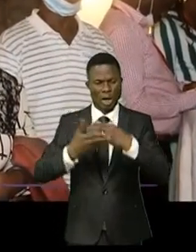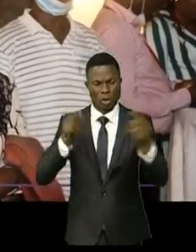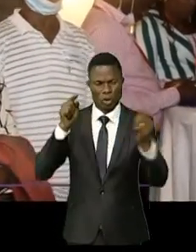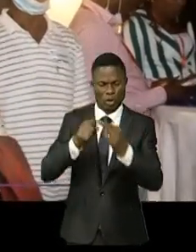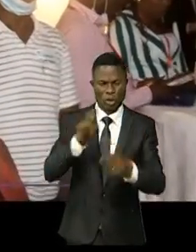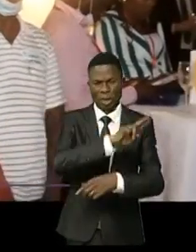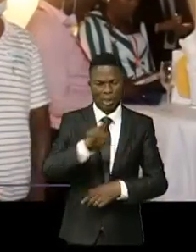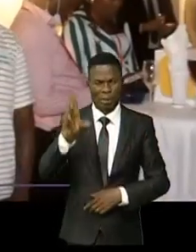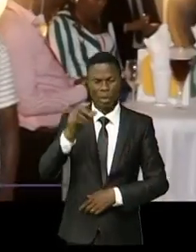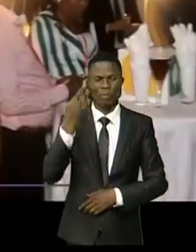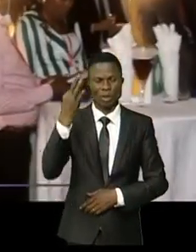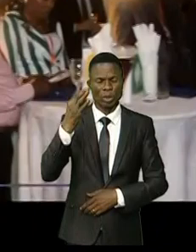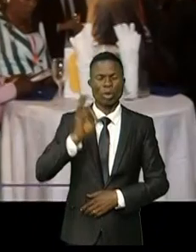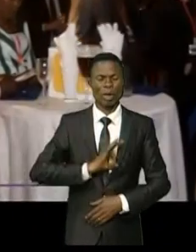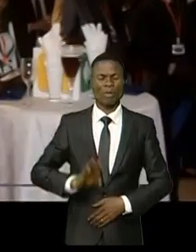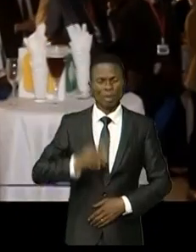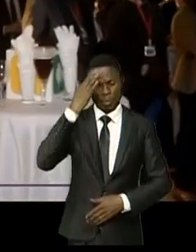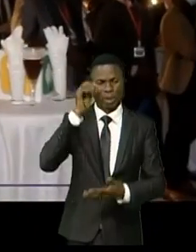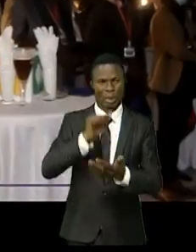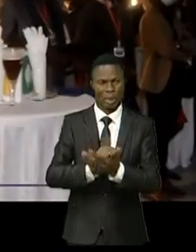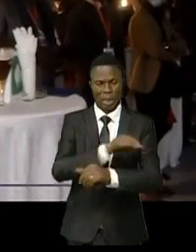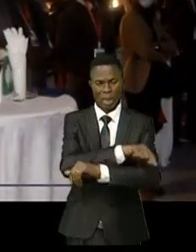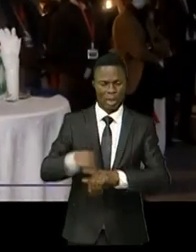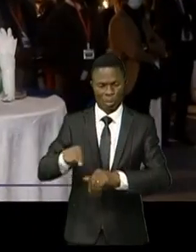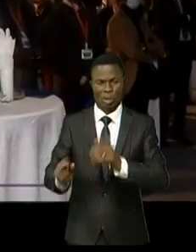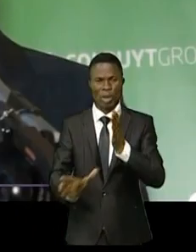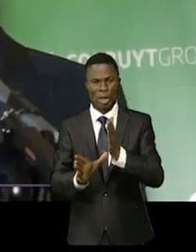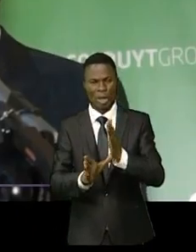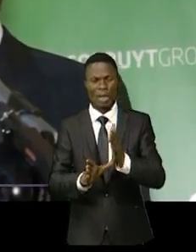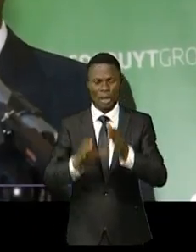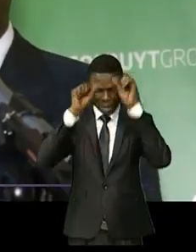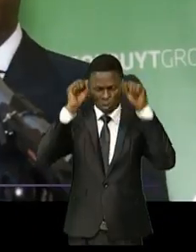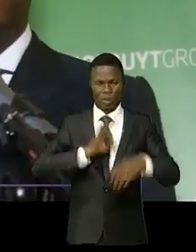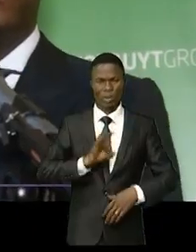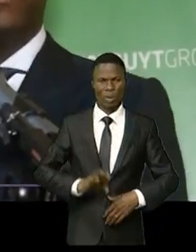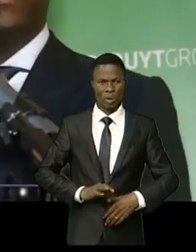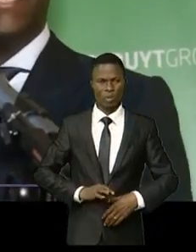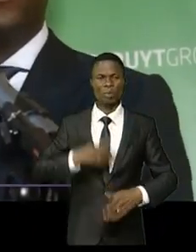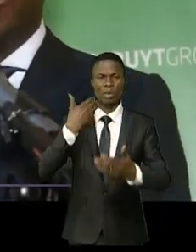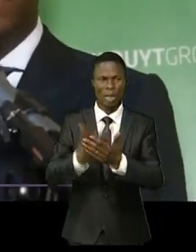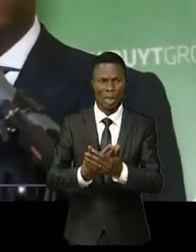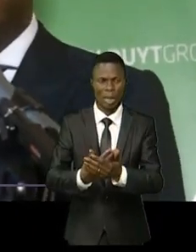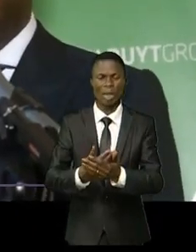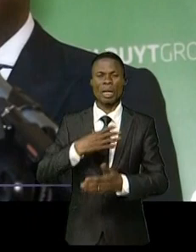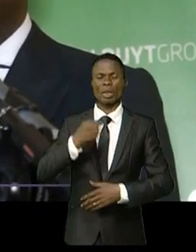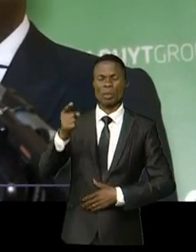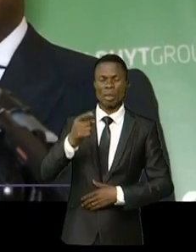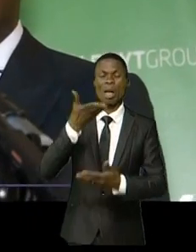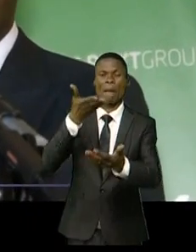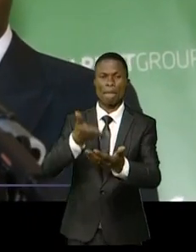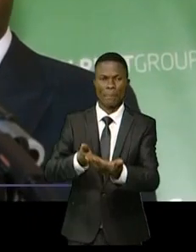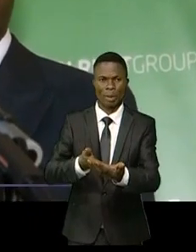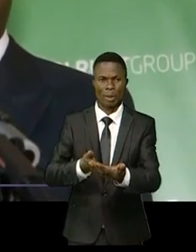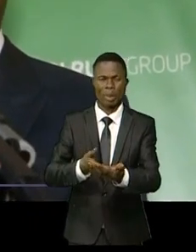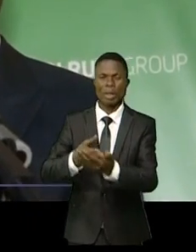l'État Félix-Antoine Tshisekedi. Pour le directeur de cabinet adjoint du chef de l'État, André Wameso, l'arrivée de Colruyt doit être une preuve en plus pour